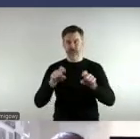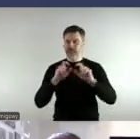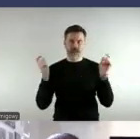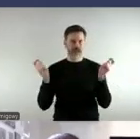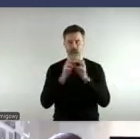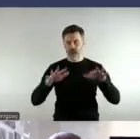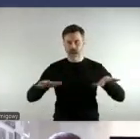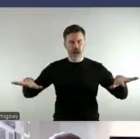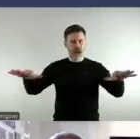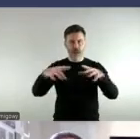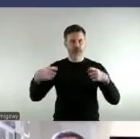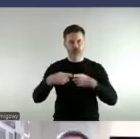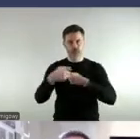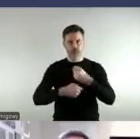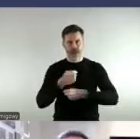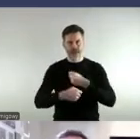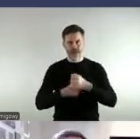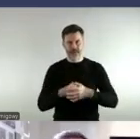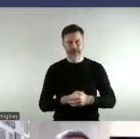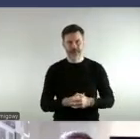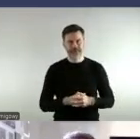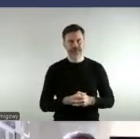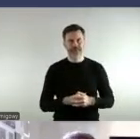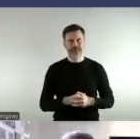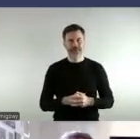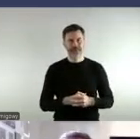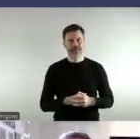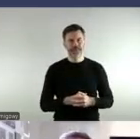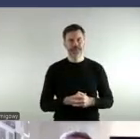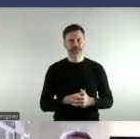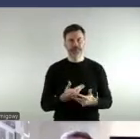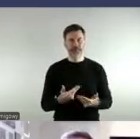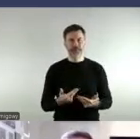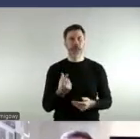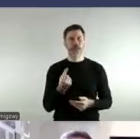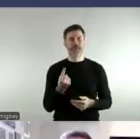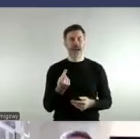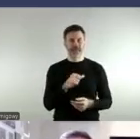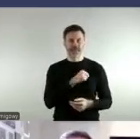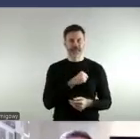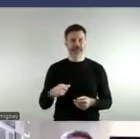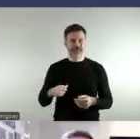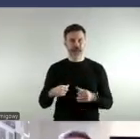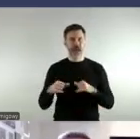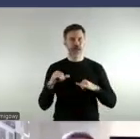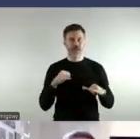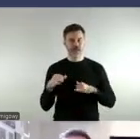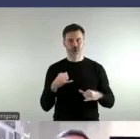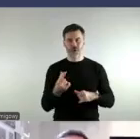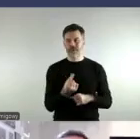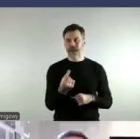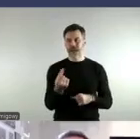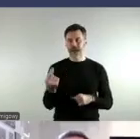naszymi borders. partnerami, That's why we have chociażby to be ready służby to inspekcji work, to strażnej, collaborate też with naszych our operatorów partners, z with the samorządów fire brigades, other local governments.